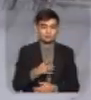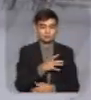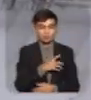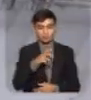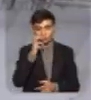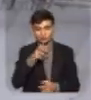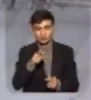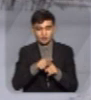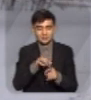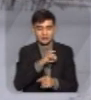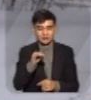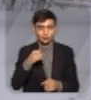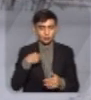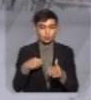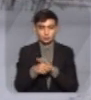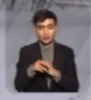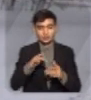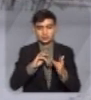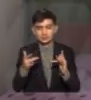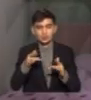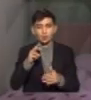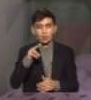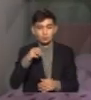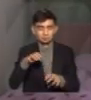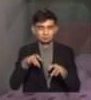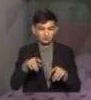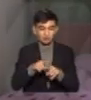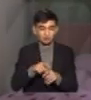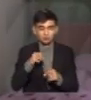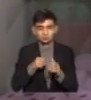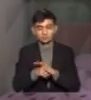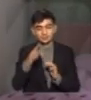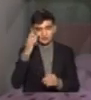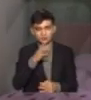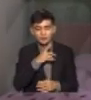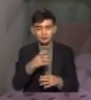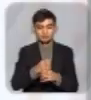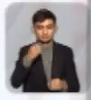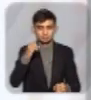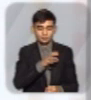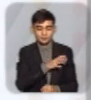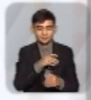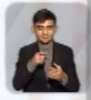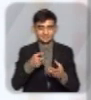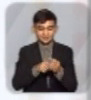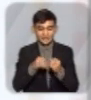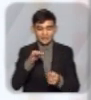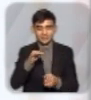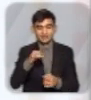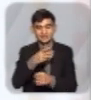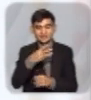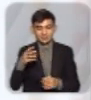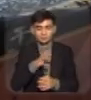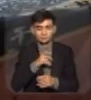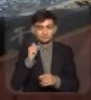во что бы то ни стало, сбежать в интернет-клуб. Связав простыни, студент выбросил их через форточку и стал по ним спускаться